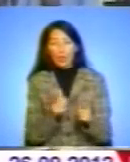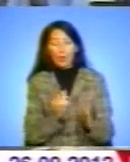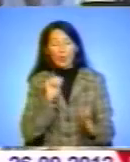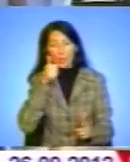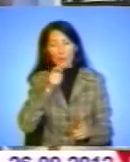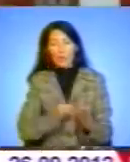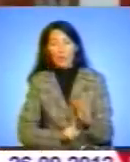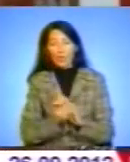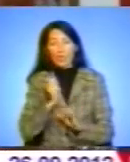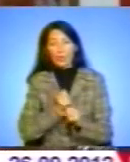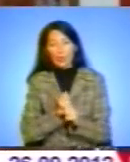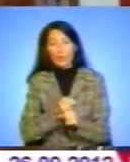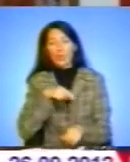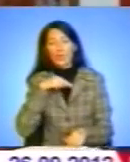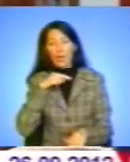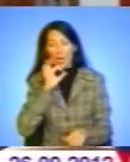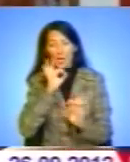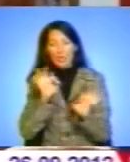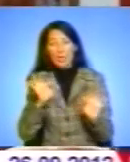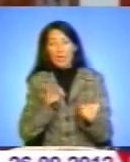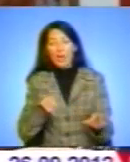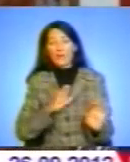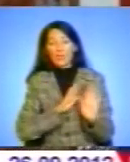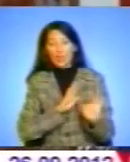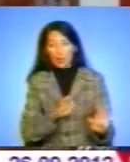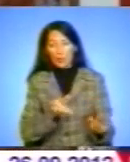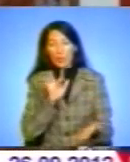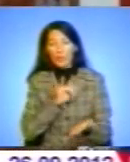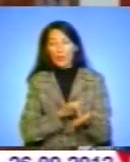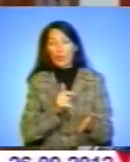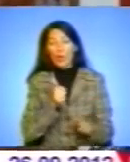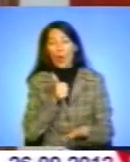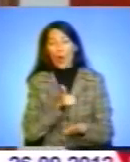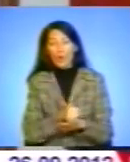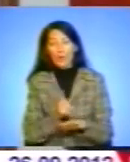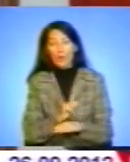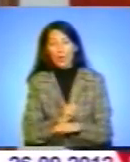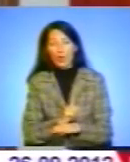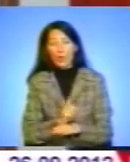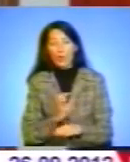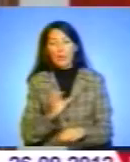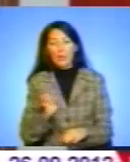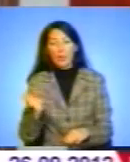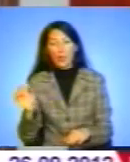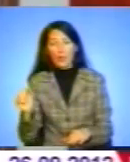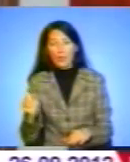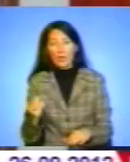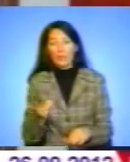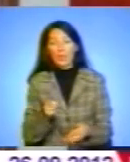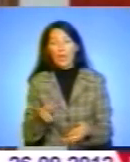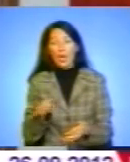роботи, зауважує заступник міського голови Тернополя Владислав Стемковський. Міське господарство до зимового періоду